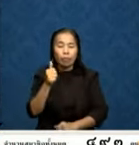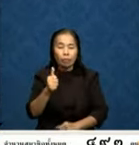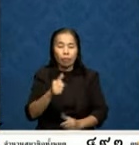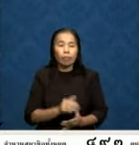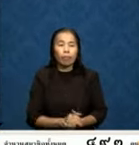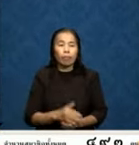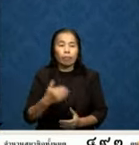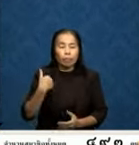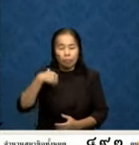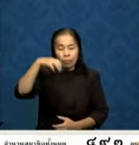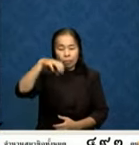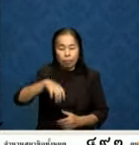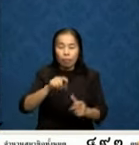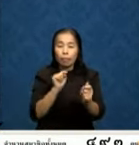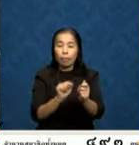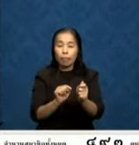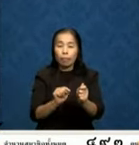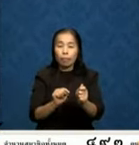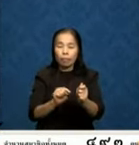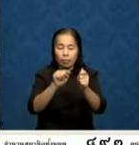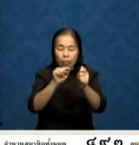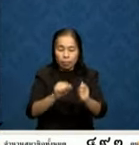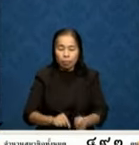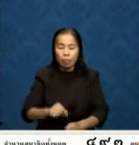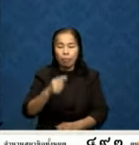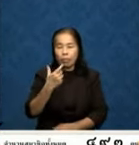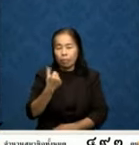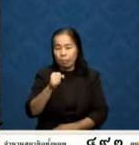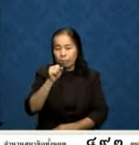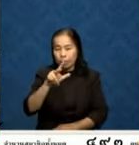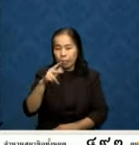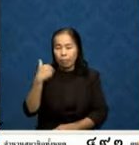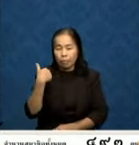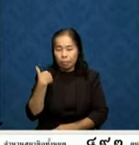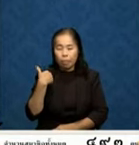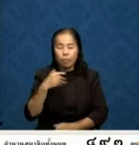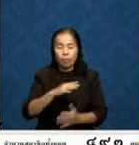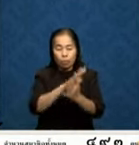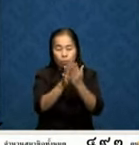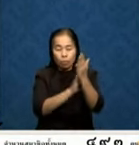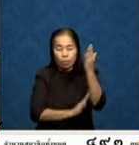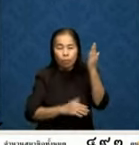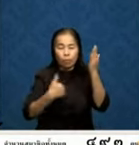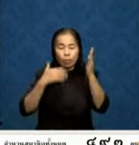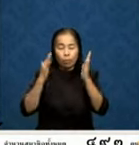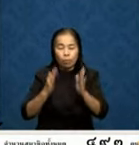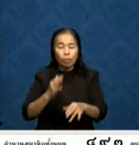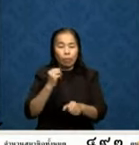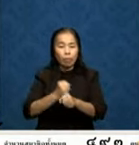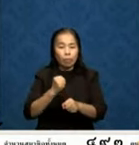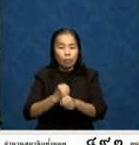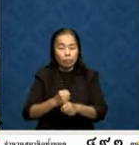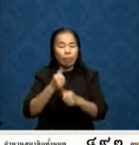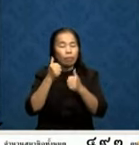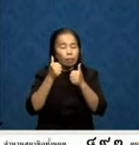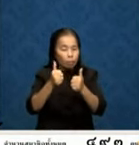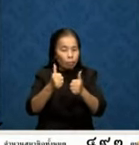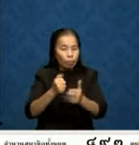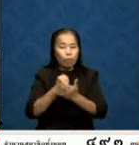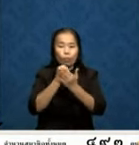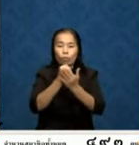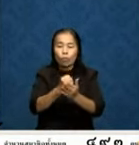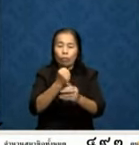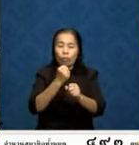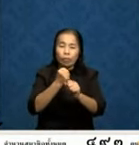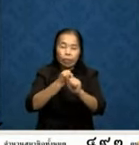มถึงเรามีสำนักงานเขตนะครับอยู่13เขตนะครับทั่วประเทศนะครับก็บุคลากรของเราก็มีความยินดีที่จะอำนวยความสะดวก